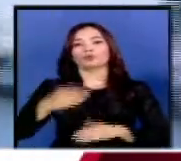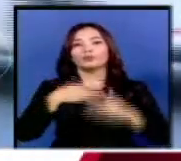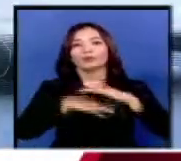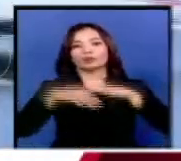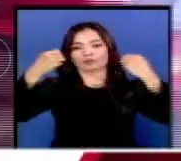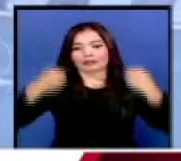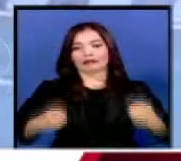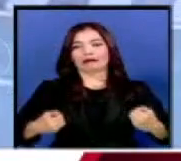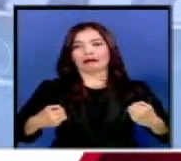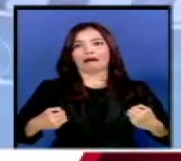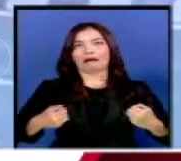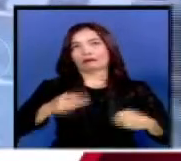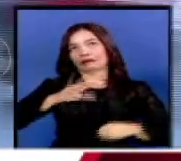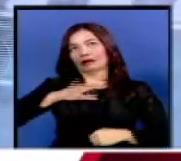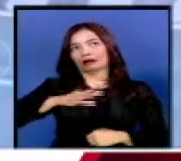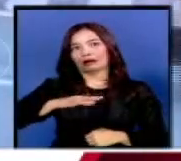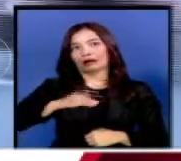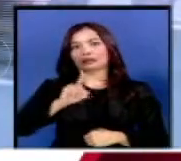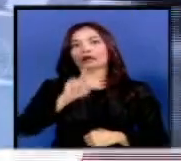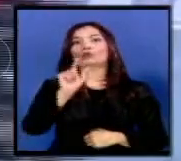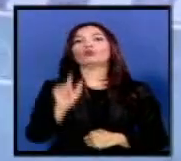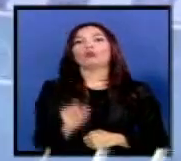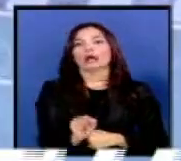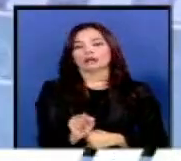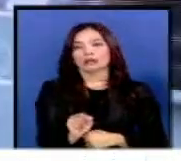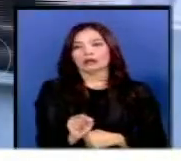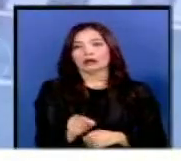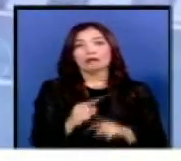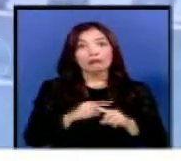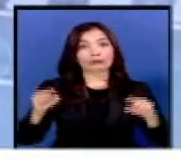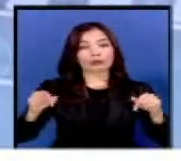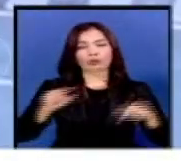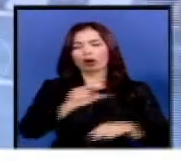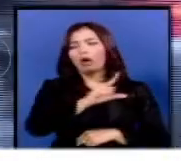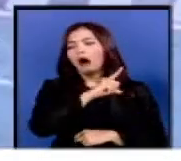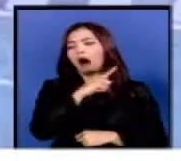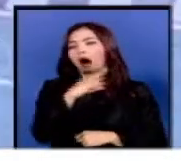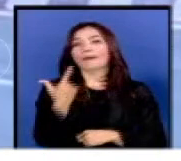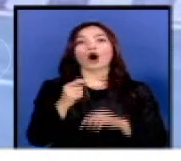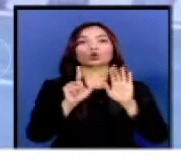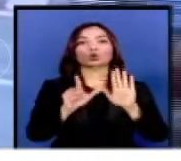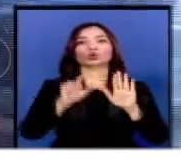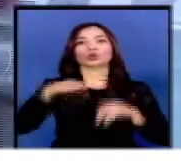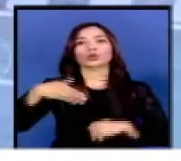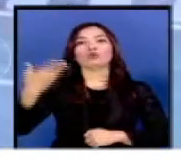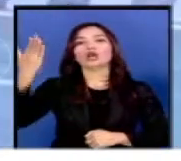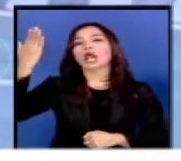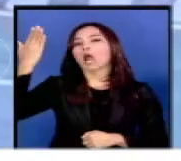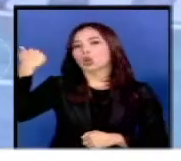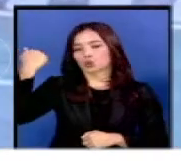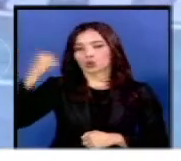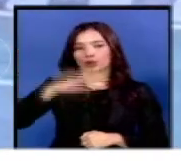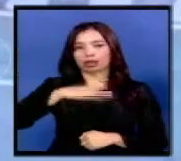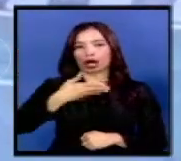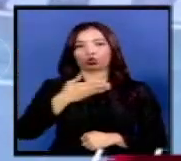Ibu Mas Riah yang hanya sekitar 1 bulan saja, sedangkan aksi ini sudah dilakukan sejak 7 tahun lalu pada